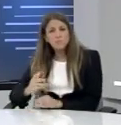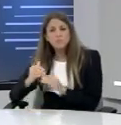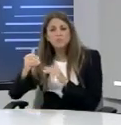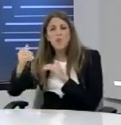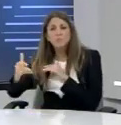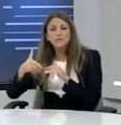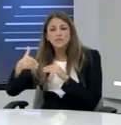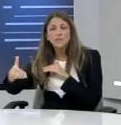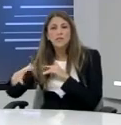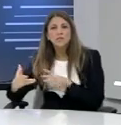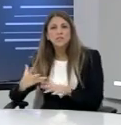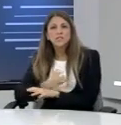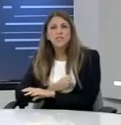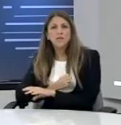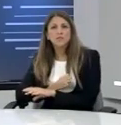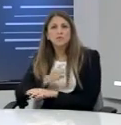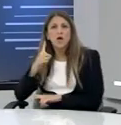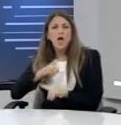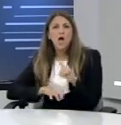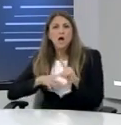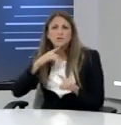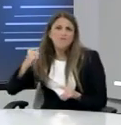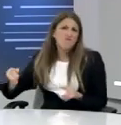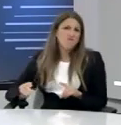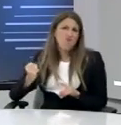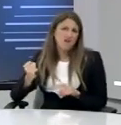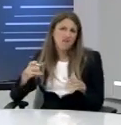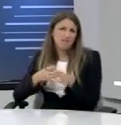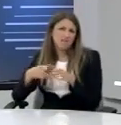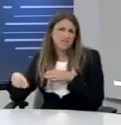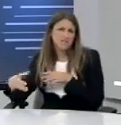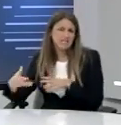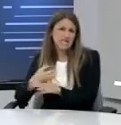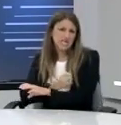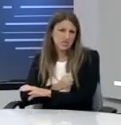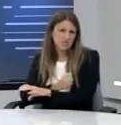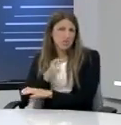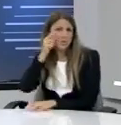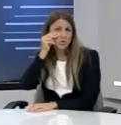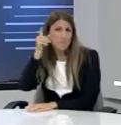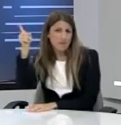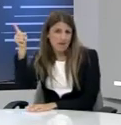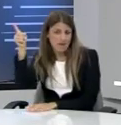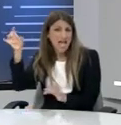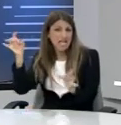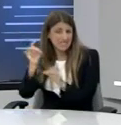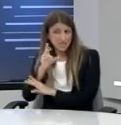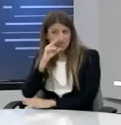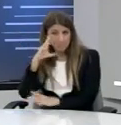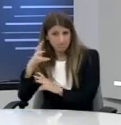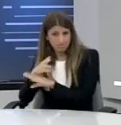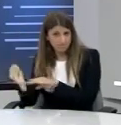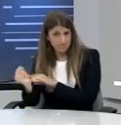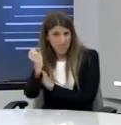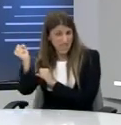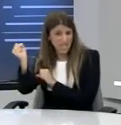προοπτική να κερδίσουν οι ομοειδεάτες σας εθνικιστές στη γειτονική χώρα. Γιατί τότε θα βλέπω τον αρχηγό σας να παρακαλάει τον